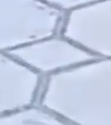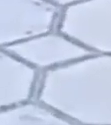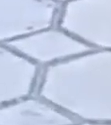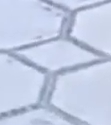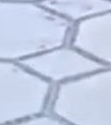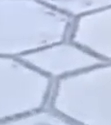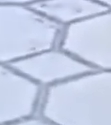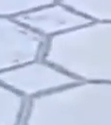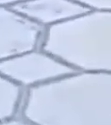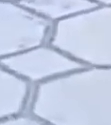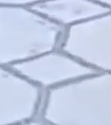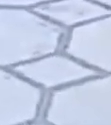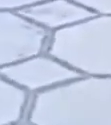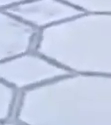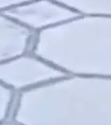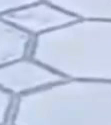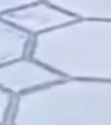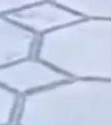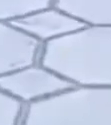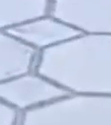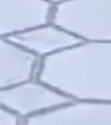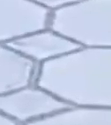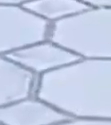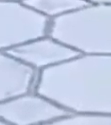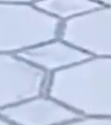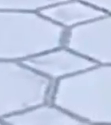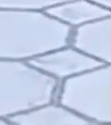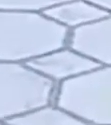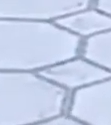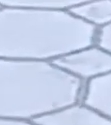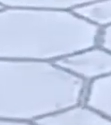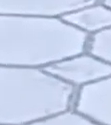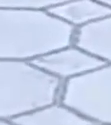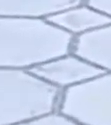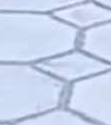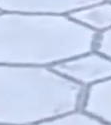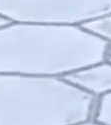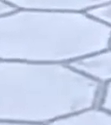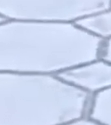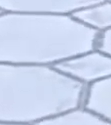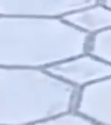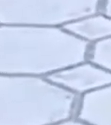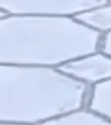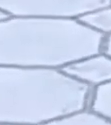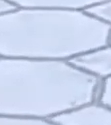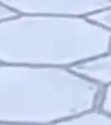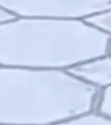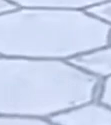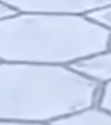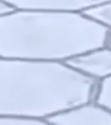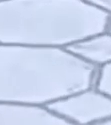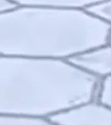layang-layang. Tiba-tiba sebuah mobil minibus yang dikendarai Jafar, warga Kedungwuni, Pekalongan, masuk ke dalam halaman masjid dan menabrak